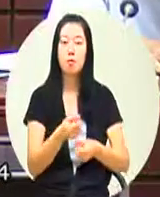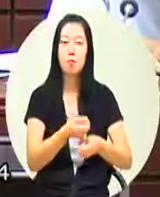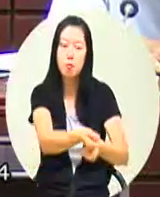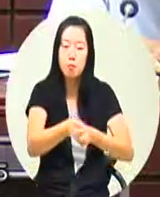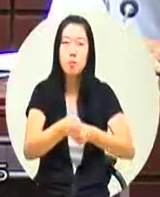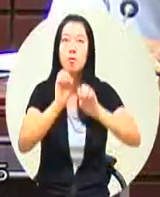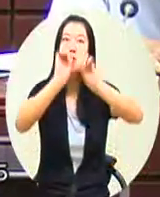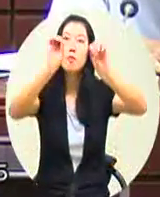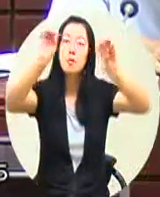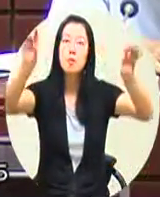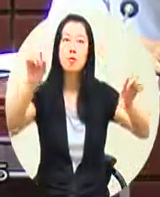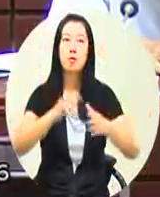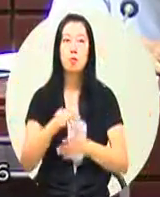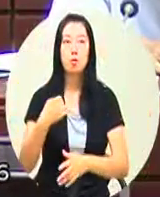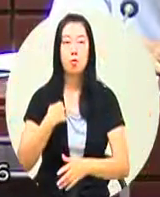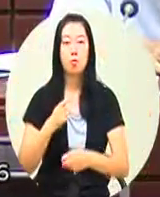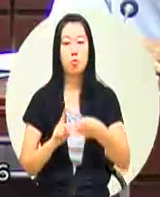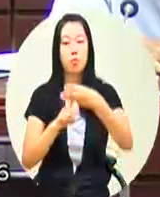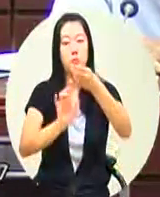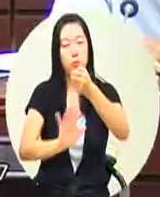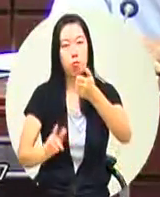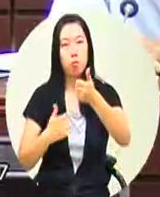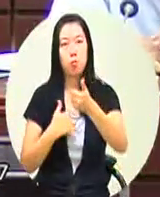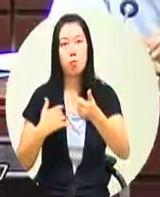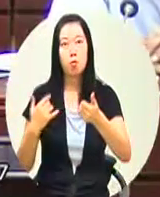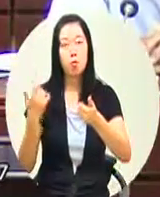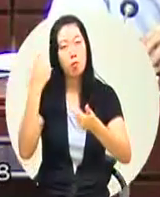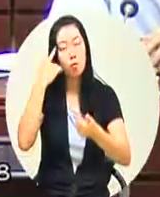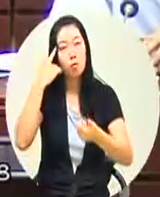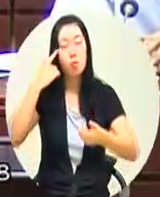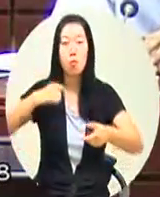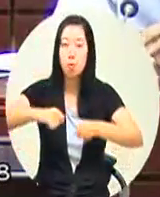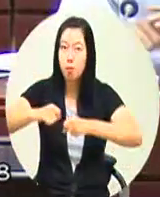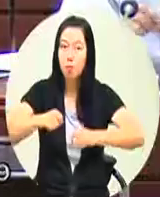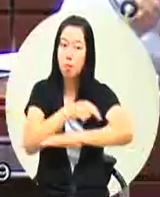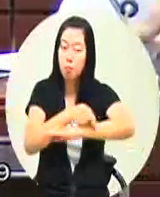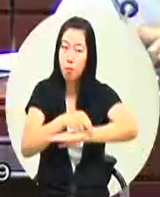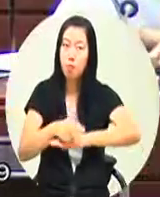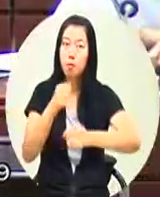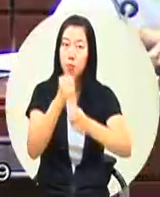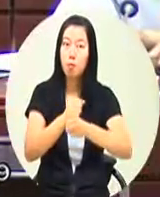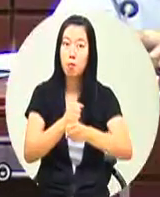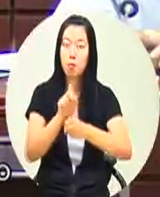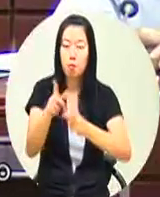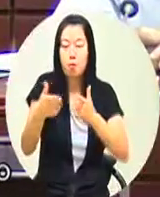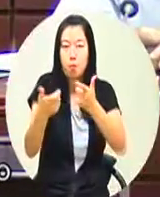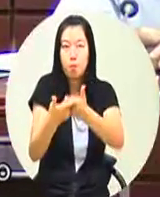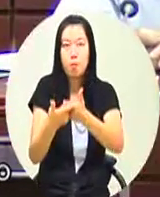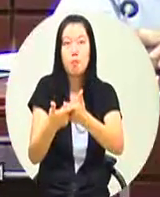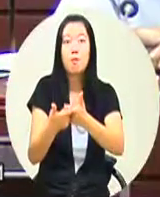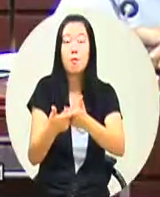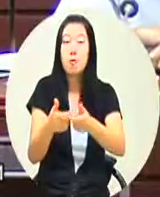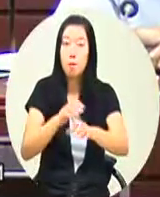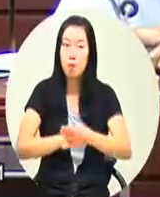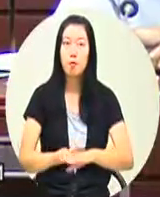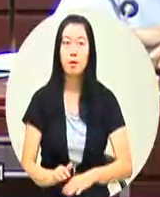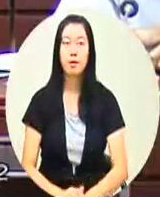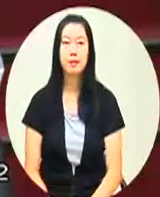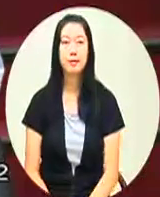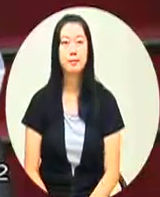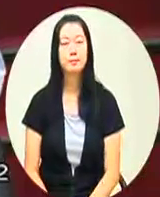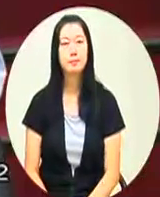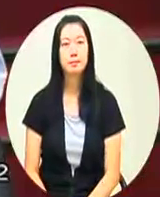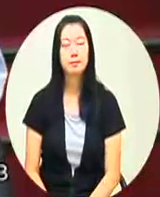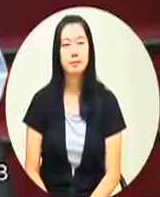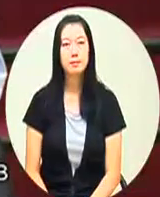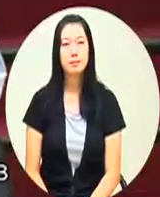跟古仲主委哈，我们会拟定计划啊，我们来做一个最适当的一个搭配，好不好？ 好， 好，谢